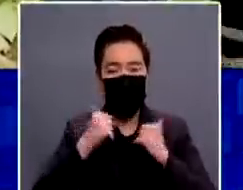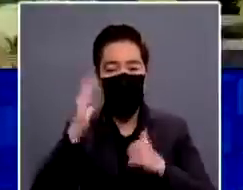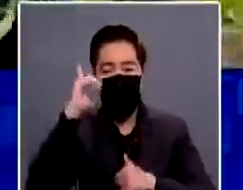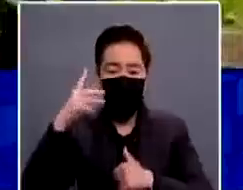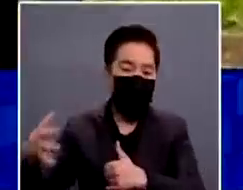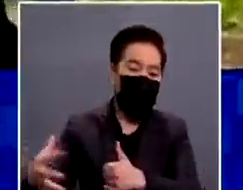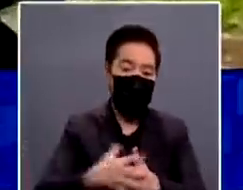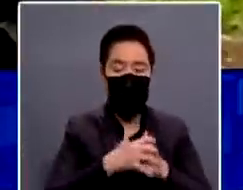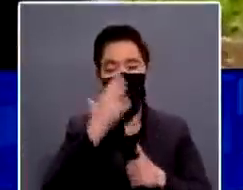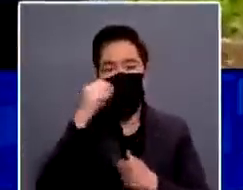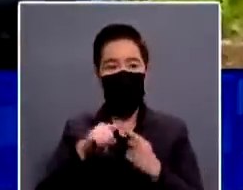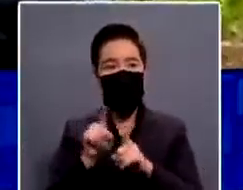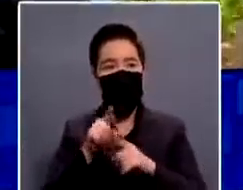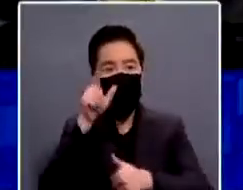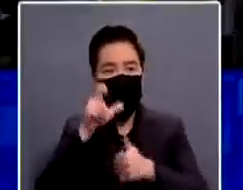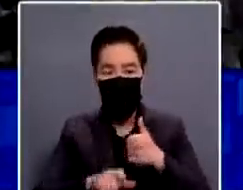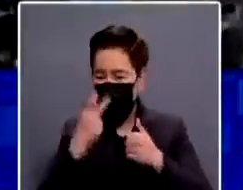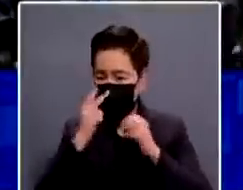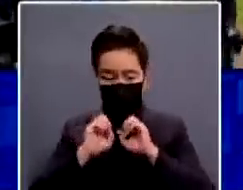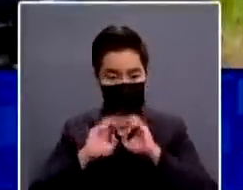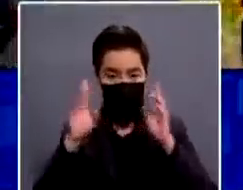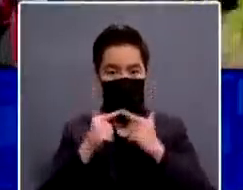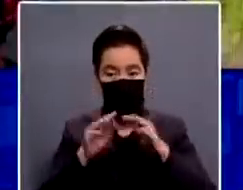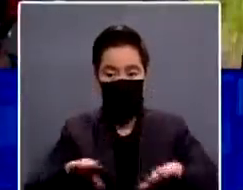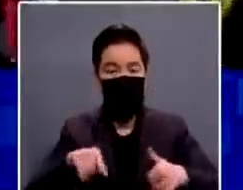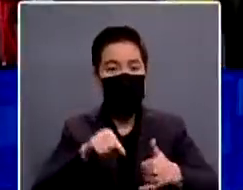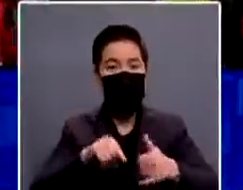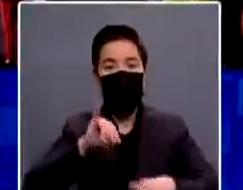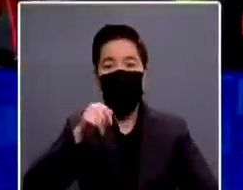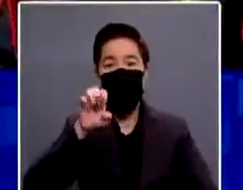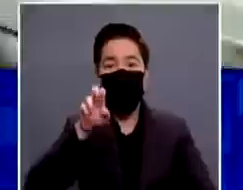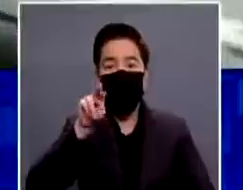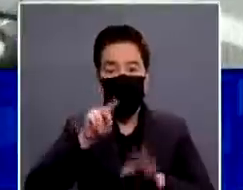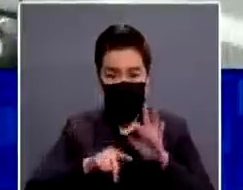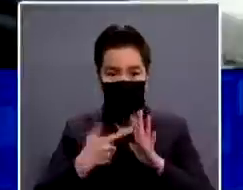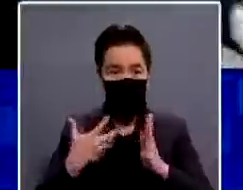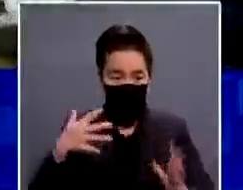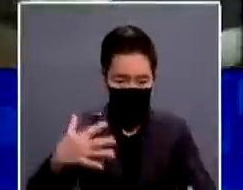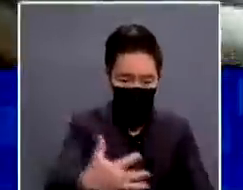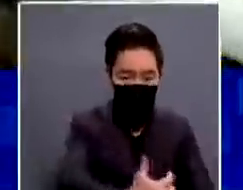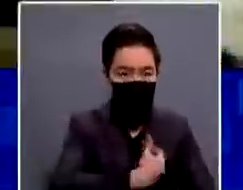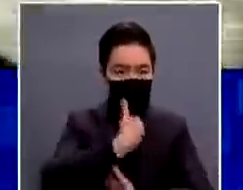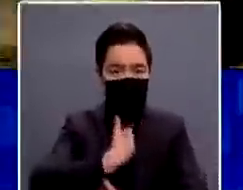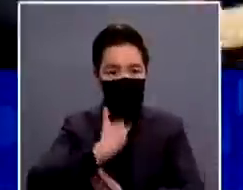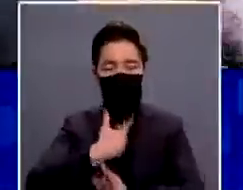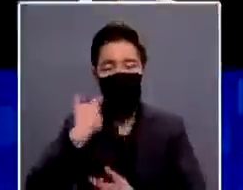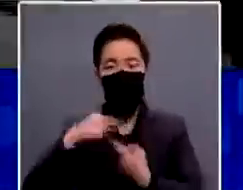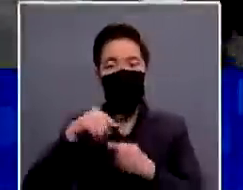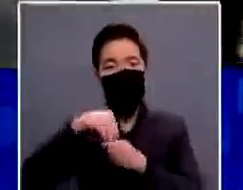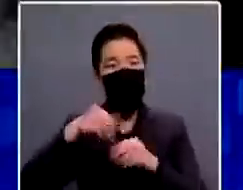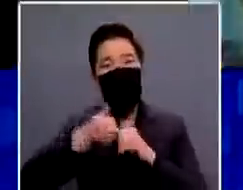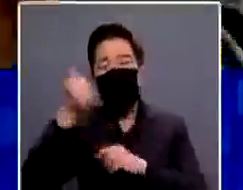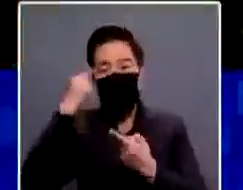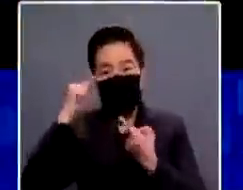บิดามารดาเพราะว่ามีพฤติการที่ชัดเจนว่าน้องจีน่าเนี่ยถูกอุ้มแล้วก็นำไปซ่อนตัวไว้ที่อื่นก่อนที่จะ